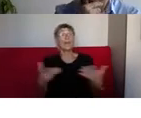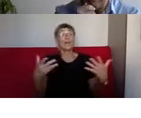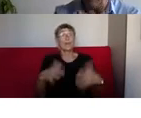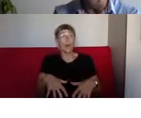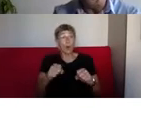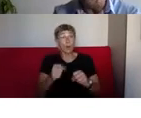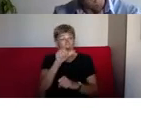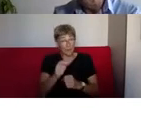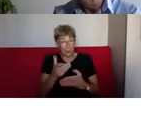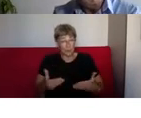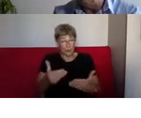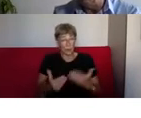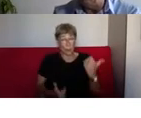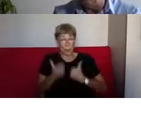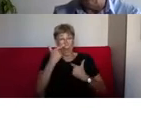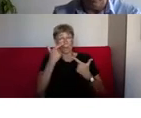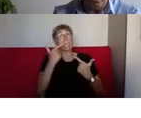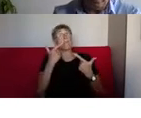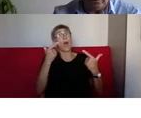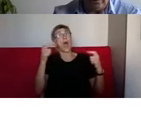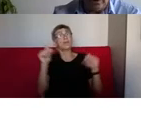situation de handicap invisible.